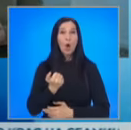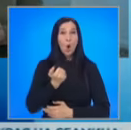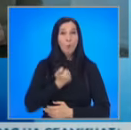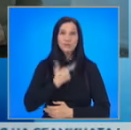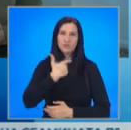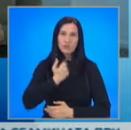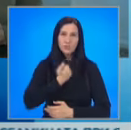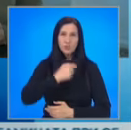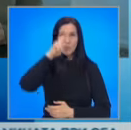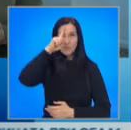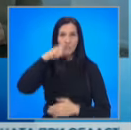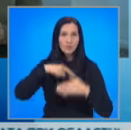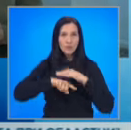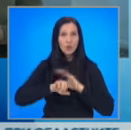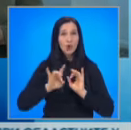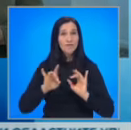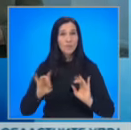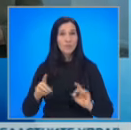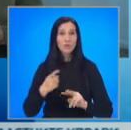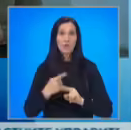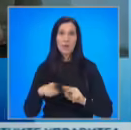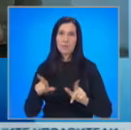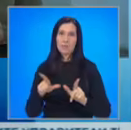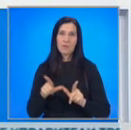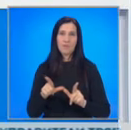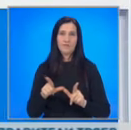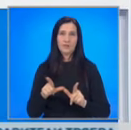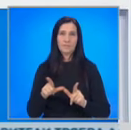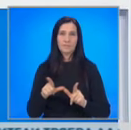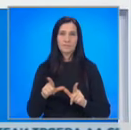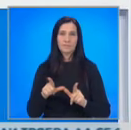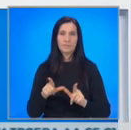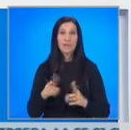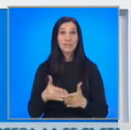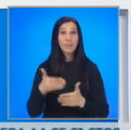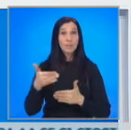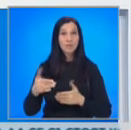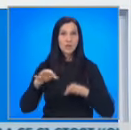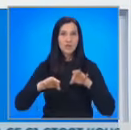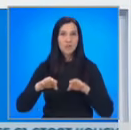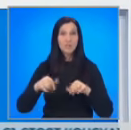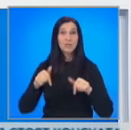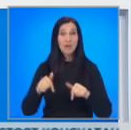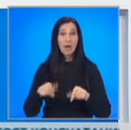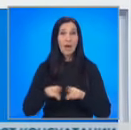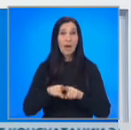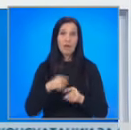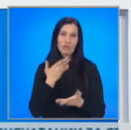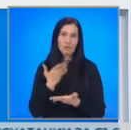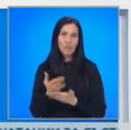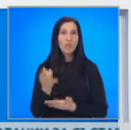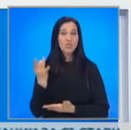и самоубийство в Софийското метро. Информация на Йоана Миланова. За предстоящите избори сега, както